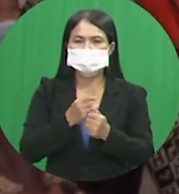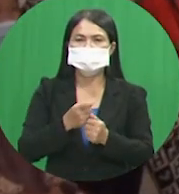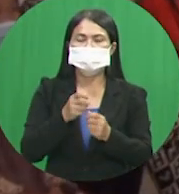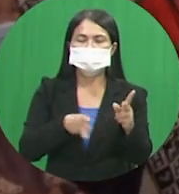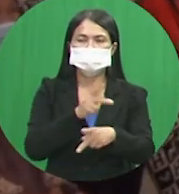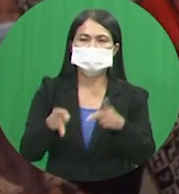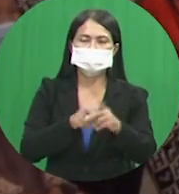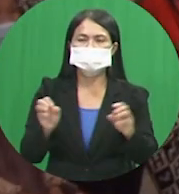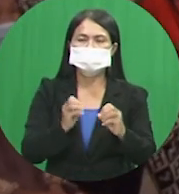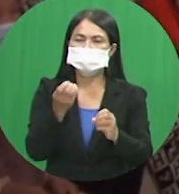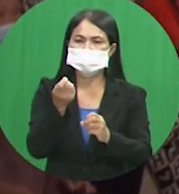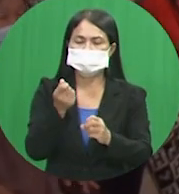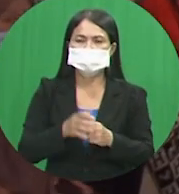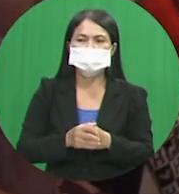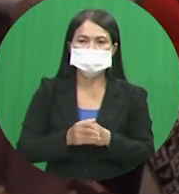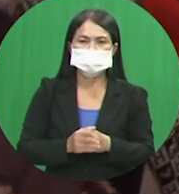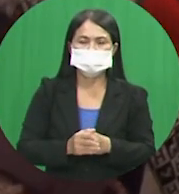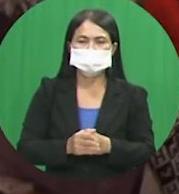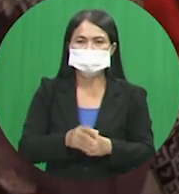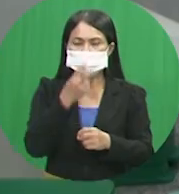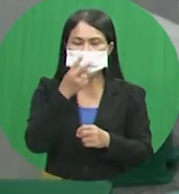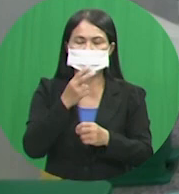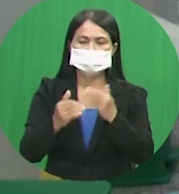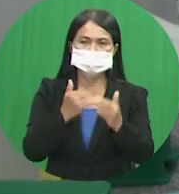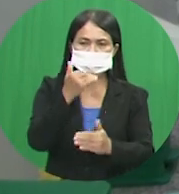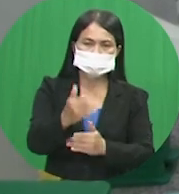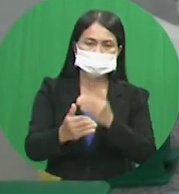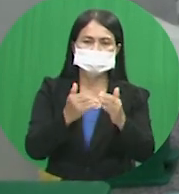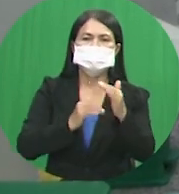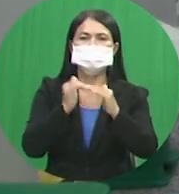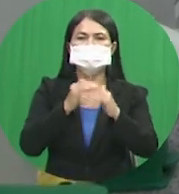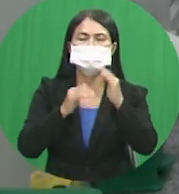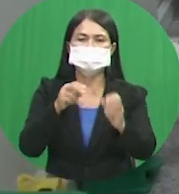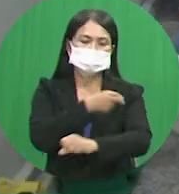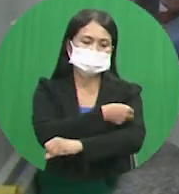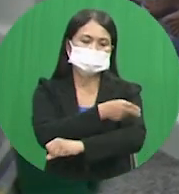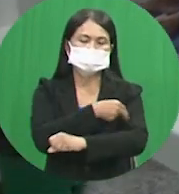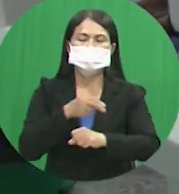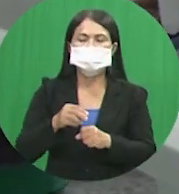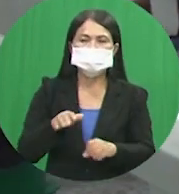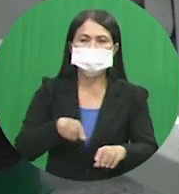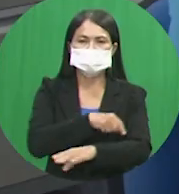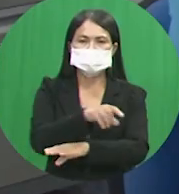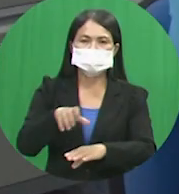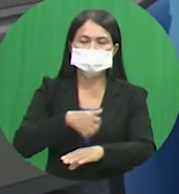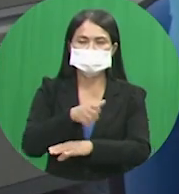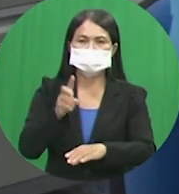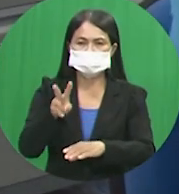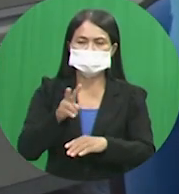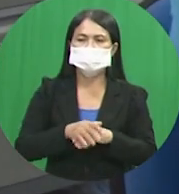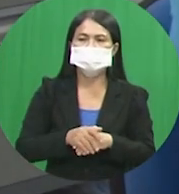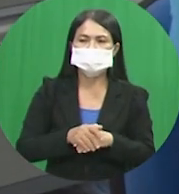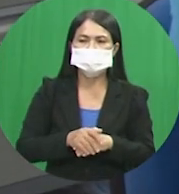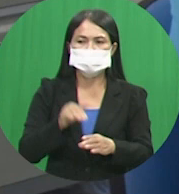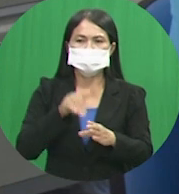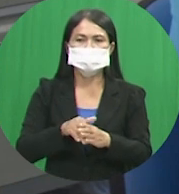ជាពលរដ្ឋដោយឥតគិតថ្លៃនិងបានចុះពិនិត្យវឌ្ឍនភាពនៃការសាងសង់មន្ទីរពេទ្យបង្អែកស្រុកក្រូចឆ្មារទី2ស្ថិតនៅ